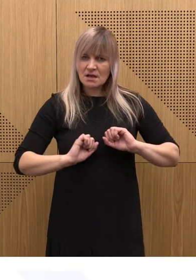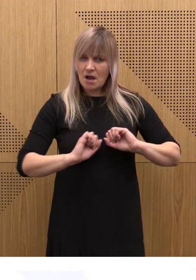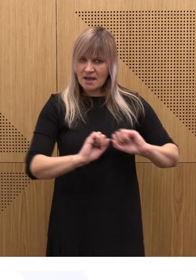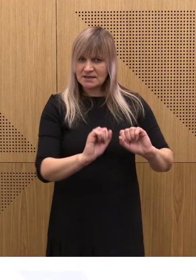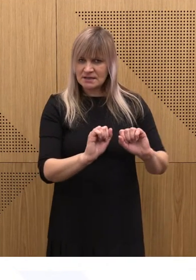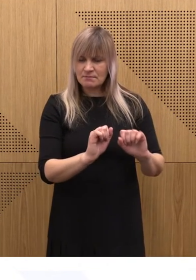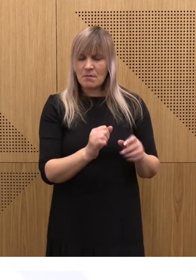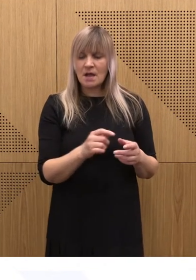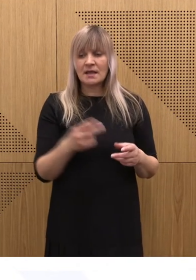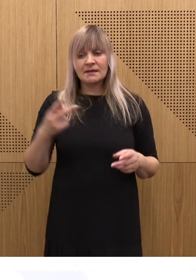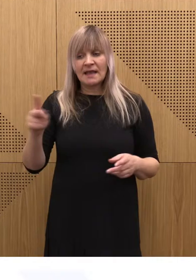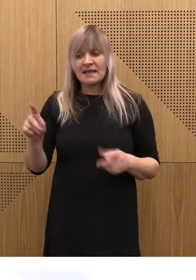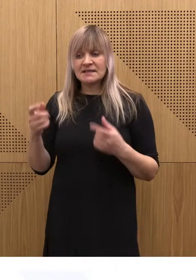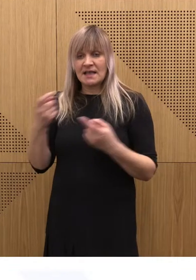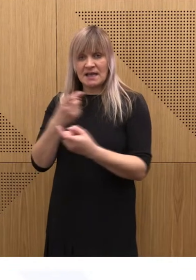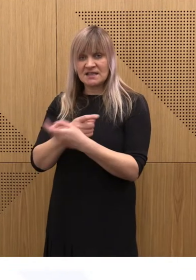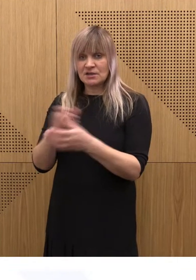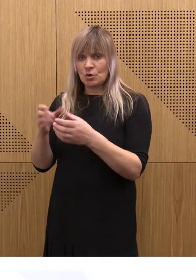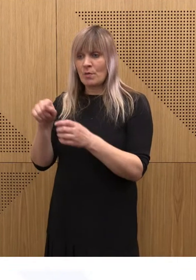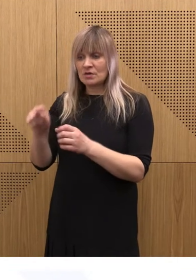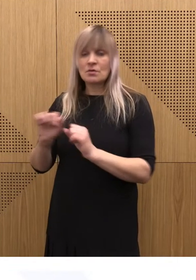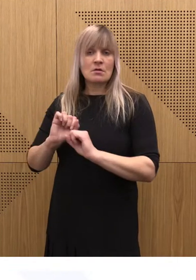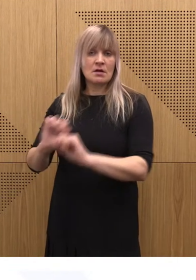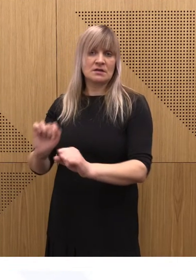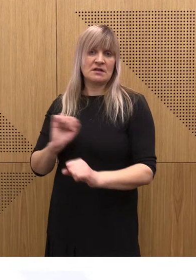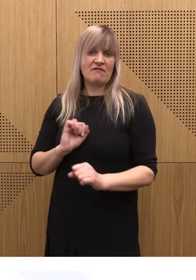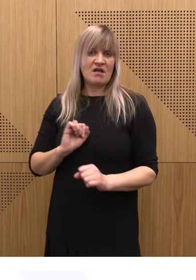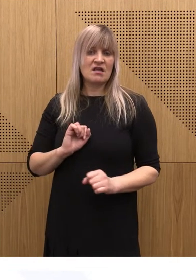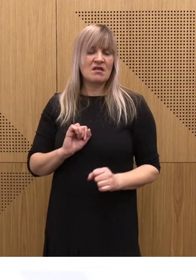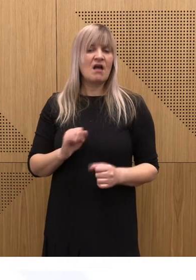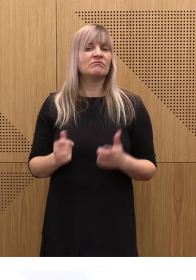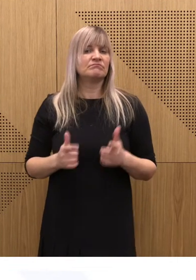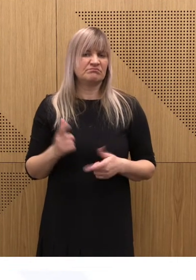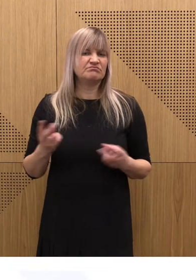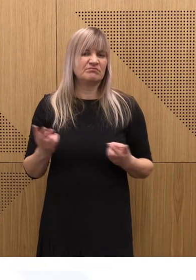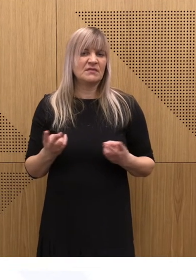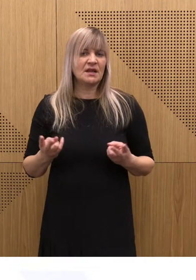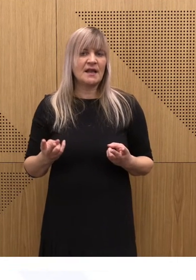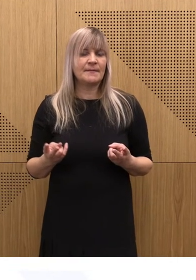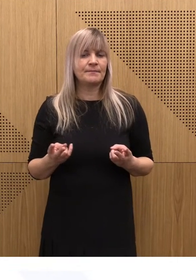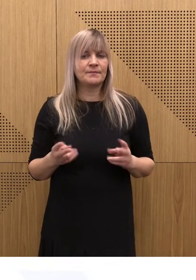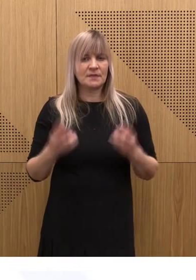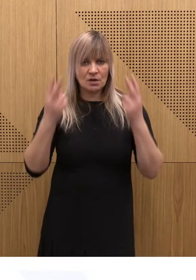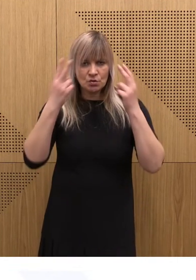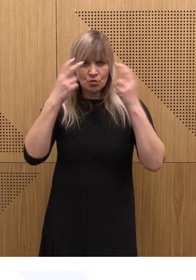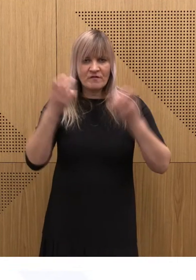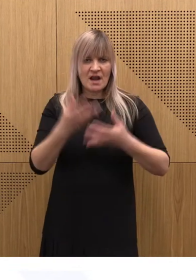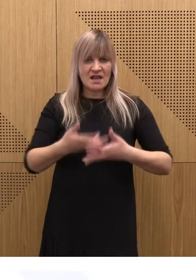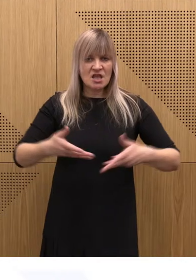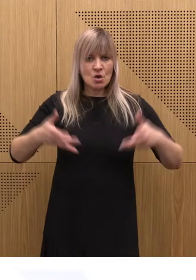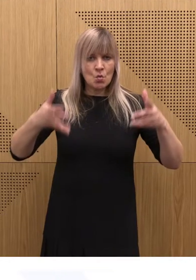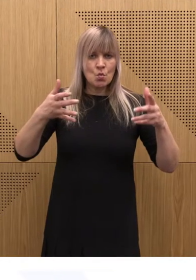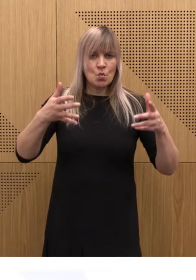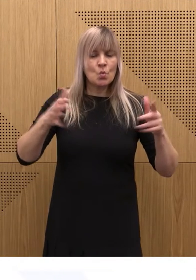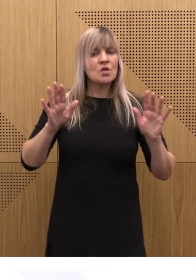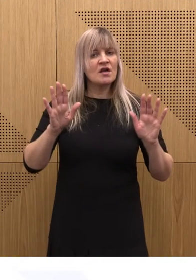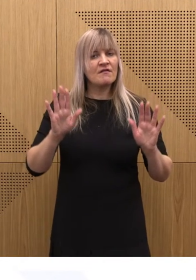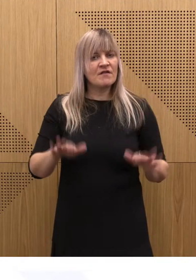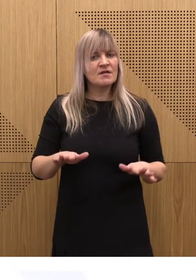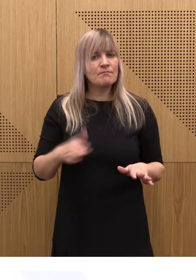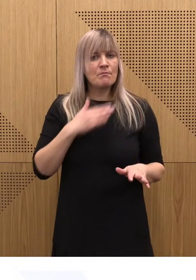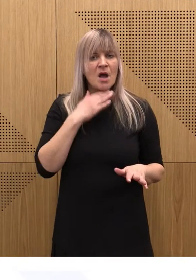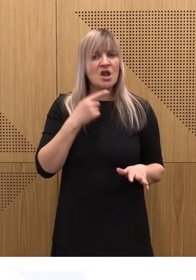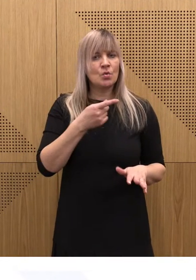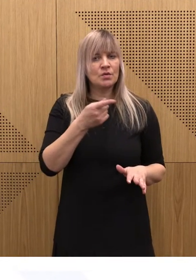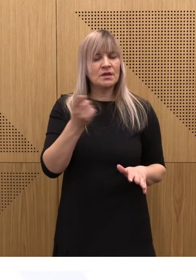just kuuluvad riskirühmadesse. Karm tõsiasi on see, et turvalised jõulud võivad paljudel